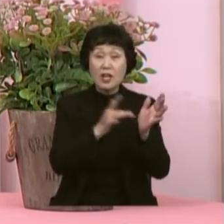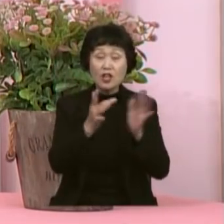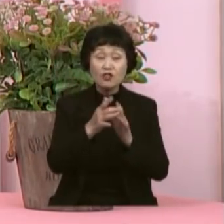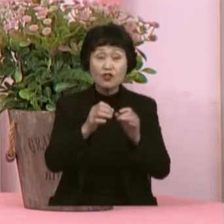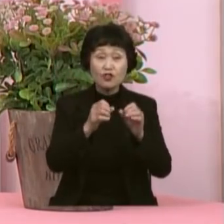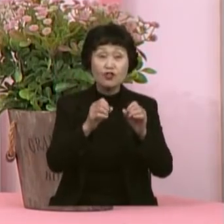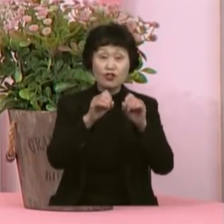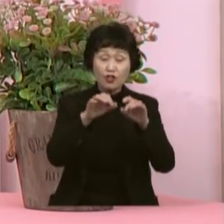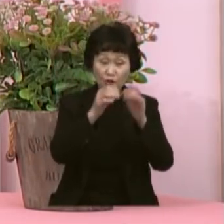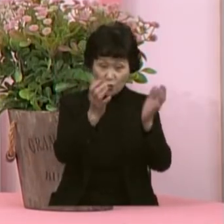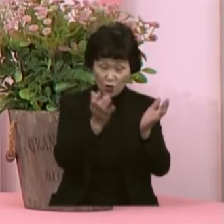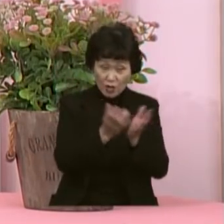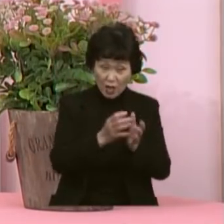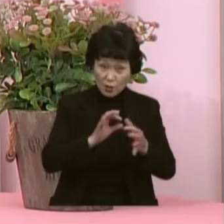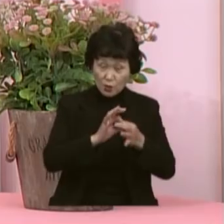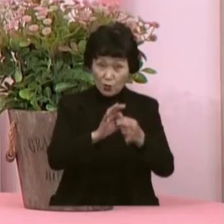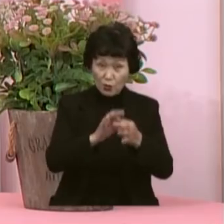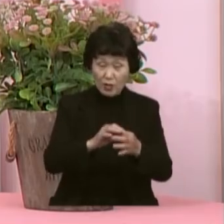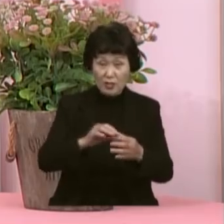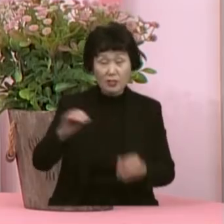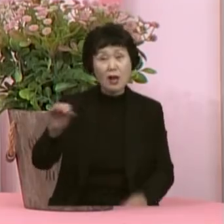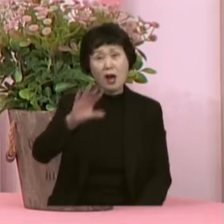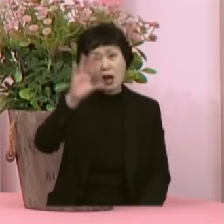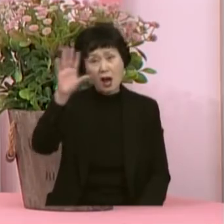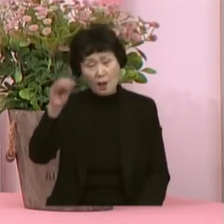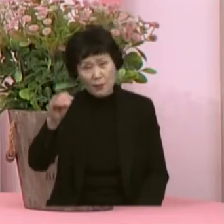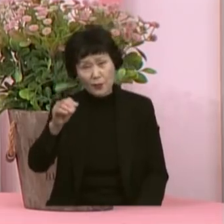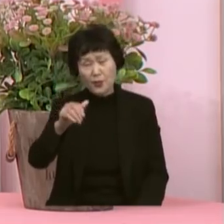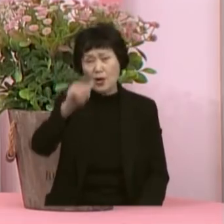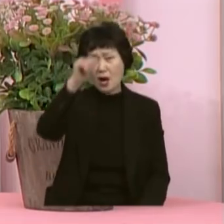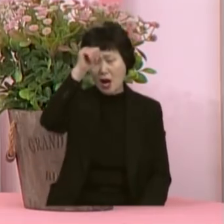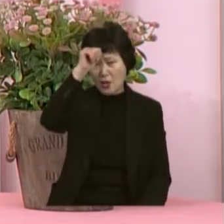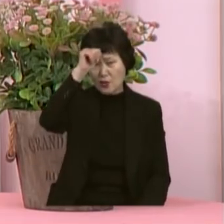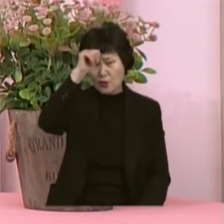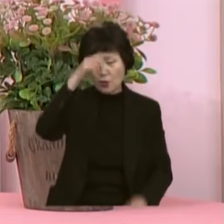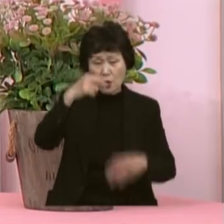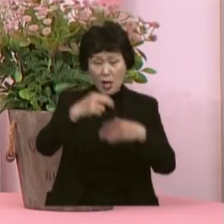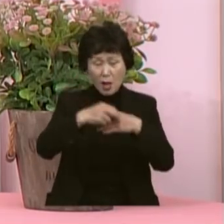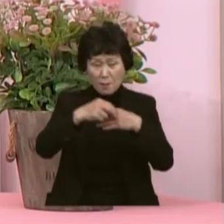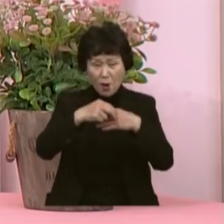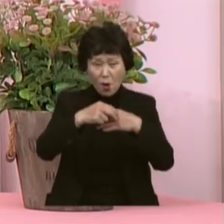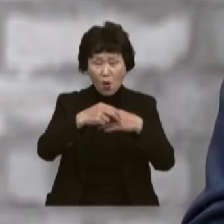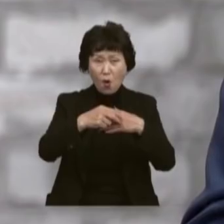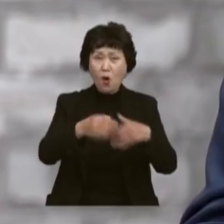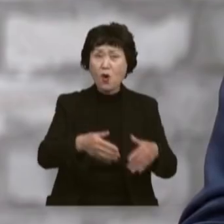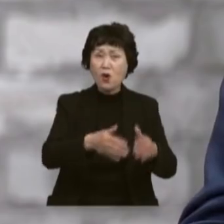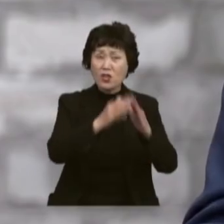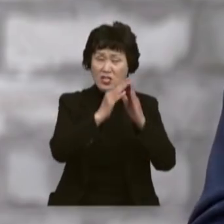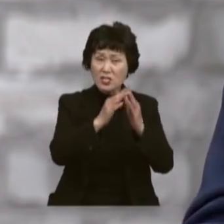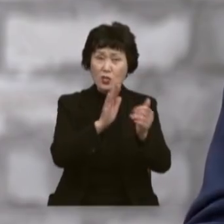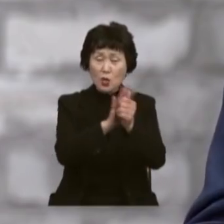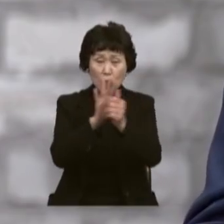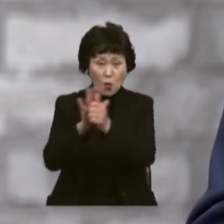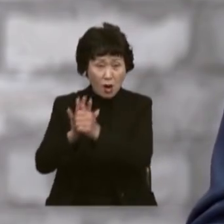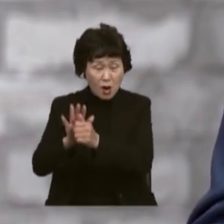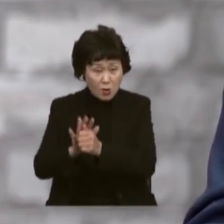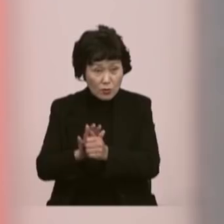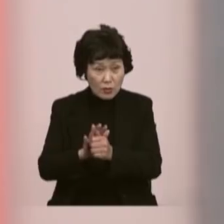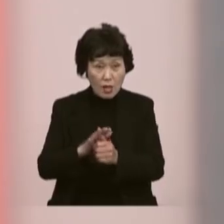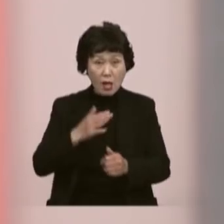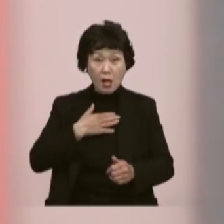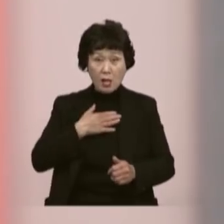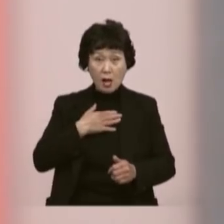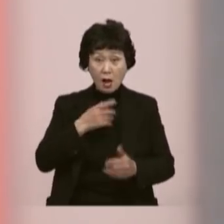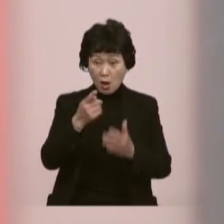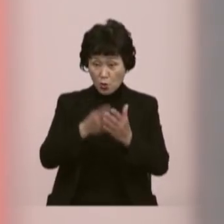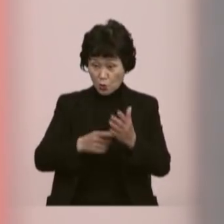아프리카에 인도에 고원 짓고 병원 짓고 예, 예. 아니 근데 내가 살아야 되는 내가 수술비가 없더라고. 근데 이게 알려져서 네.